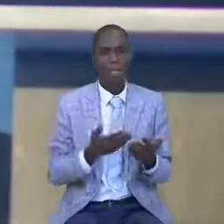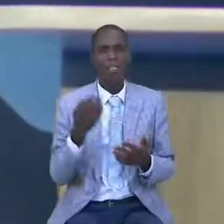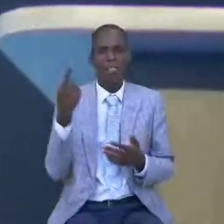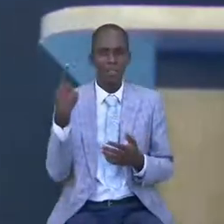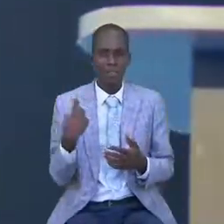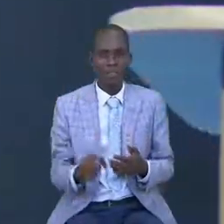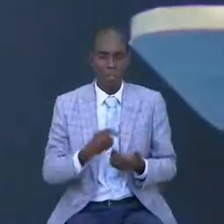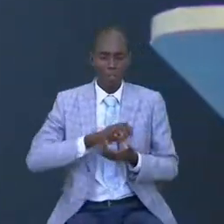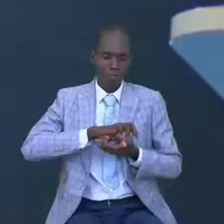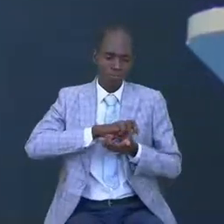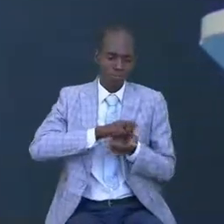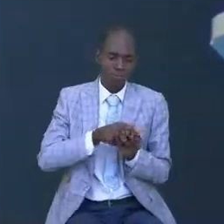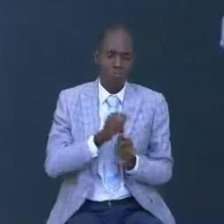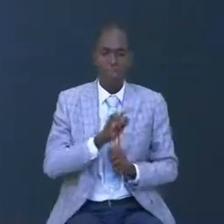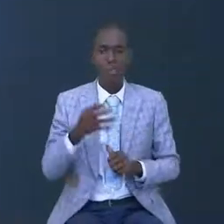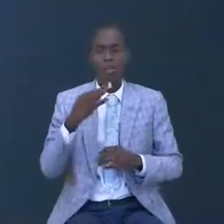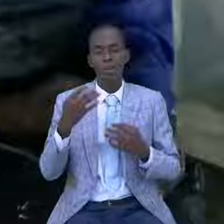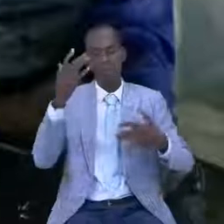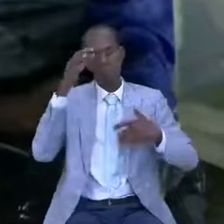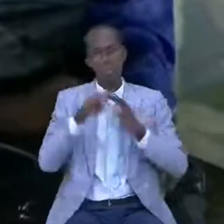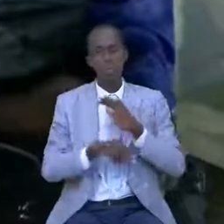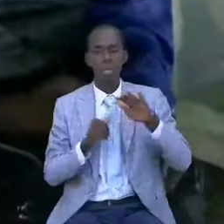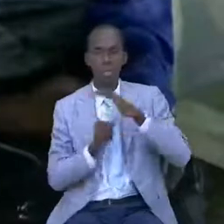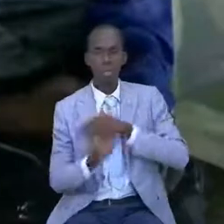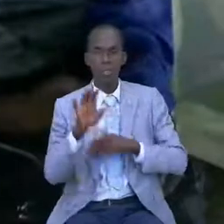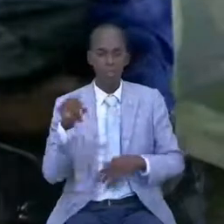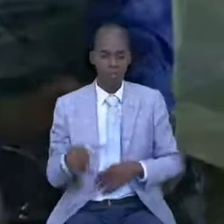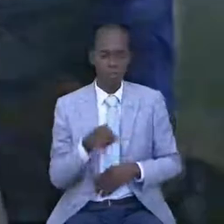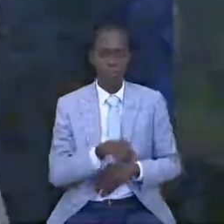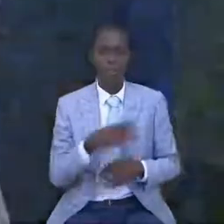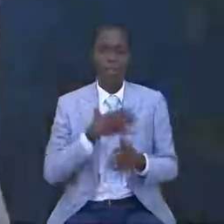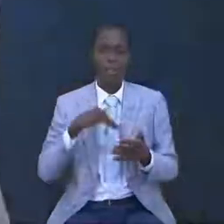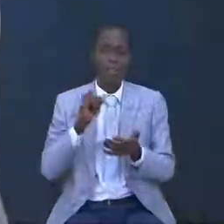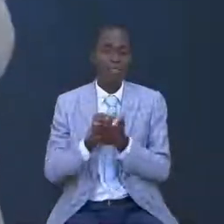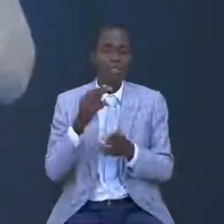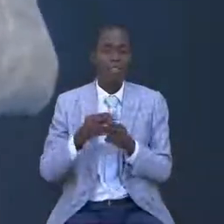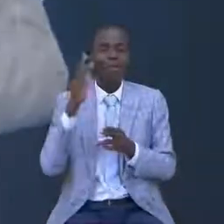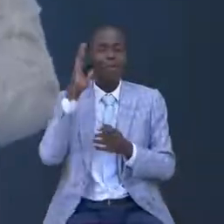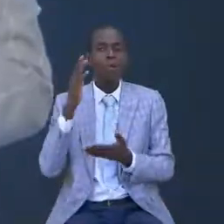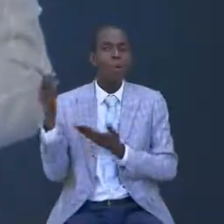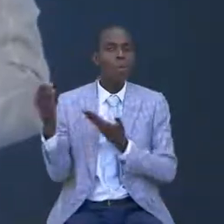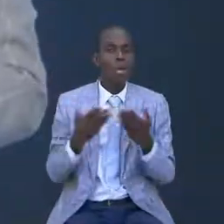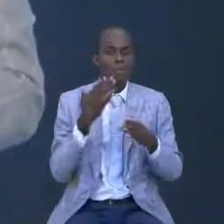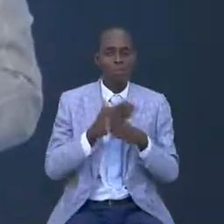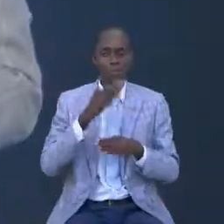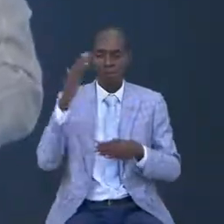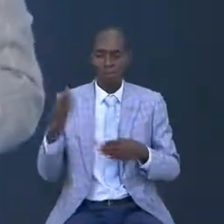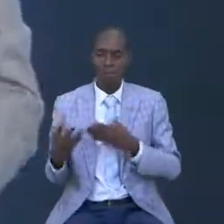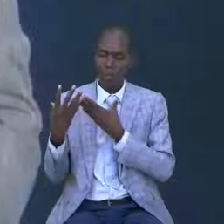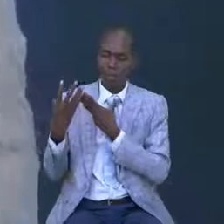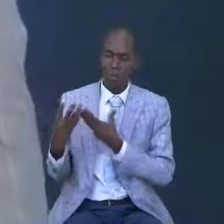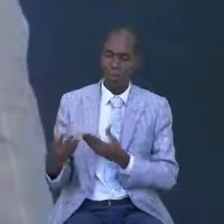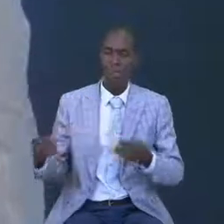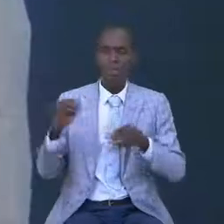transformera. Le nom-là apportera le piétinement des maladies sous tes